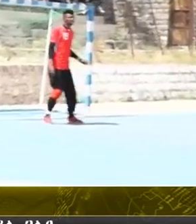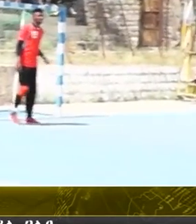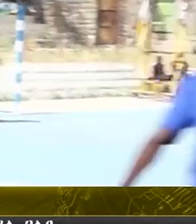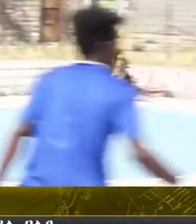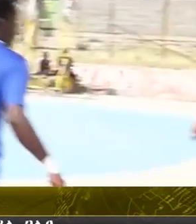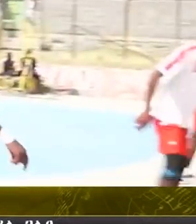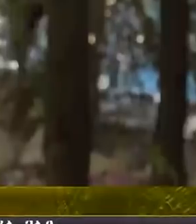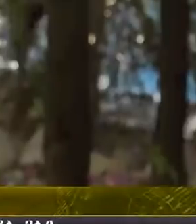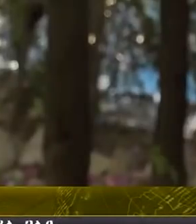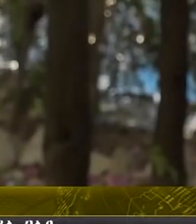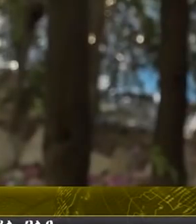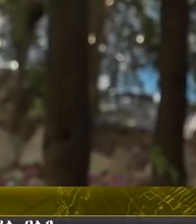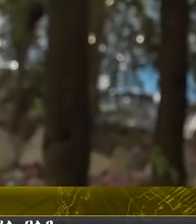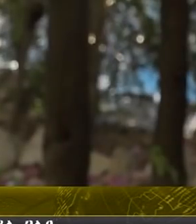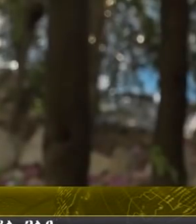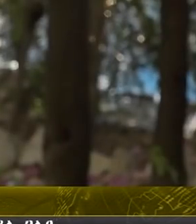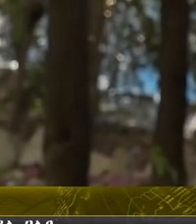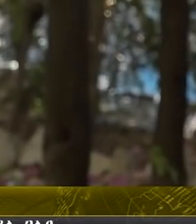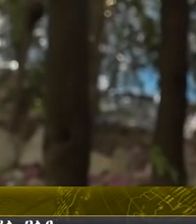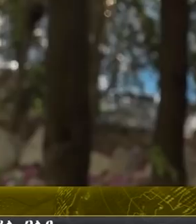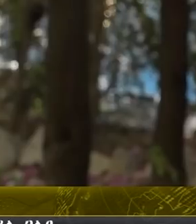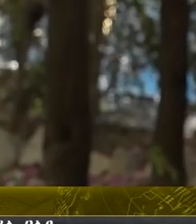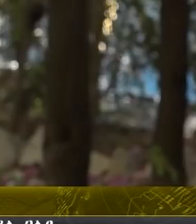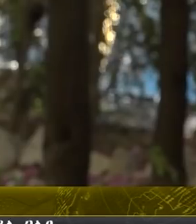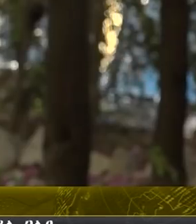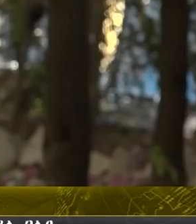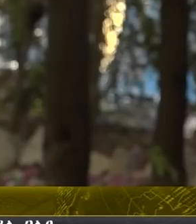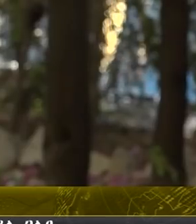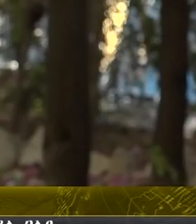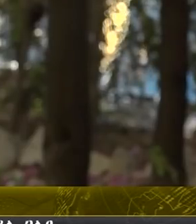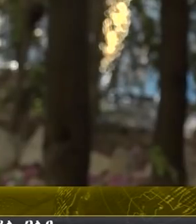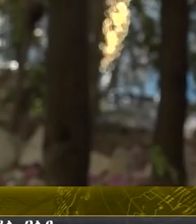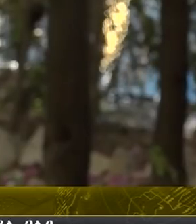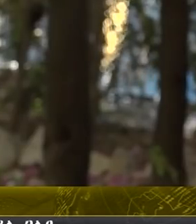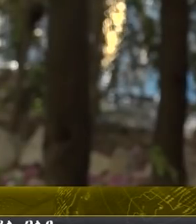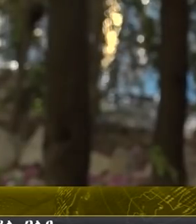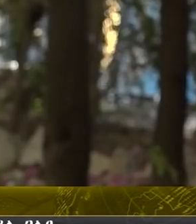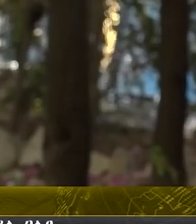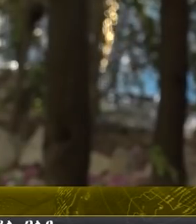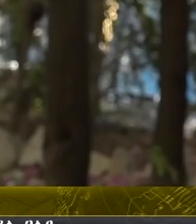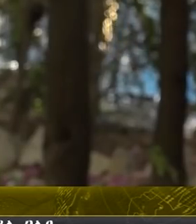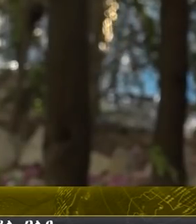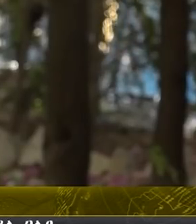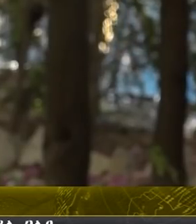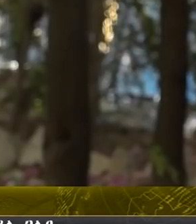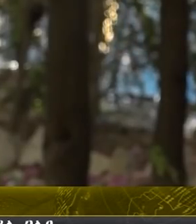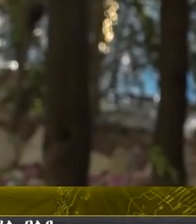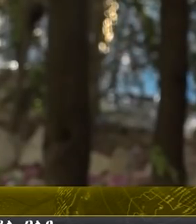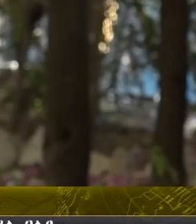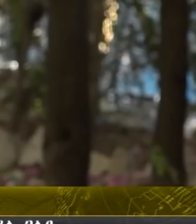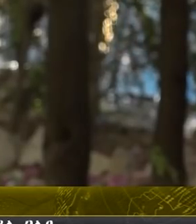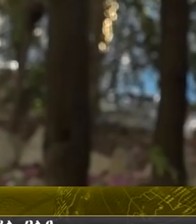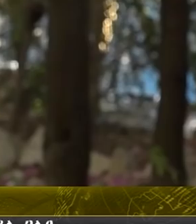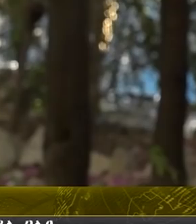እውን ይውስኸሉ ኣብ ኣላማጣ ኣብ መቐለ ኣብ ውቕሮ ኣብ ኣክሱምና